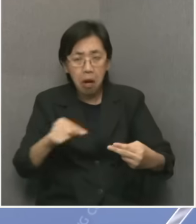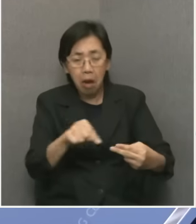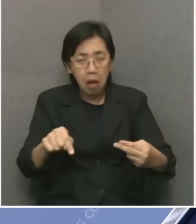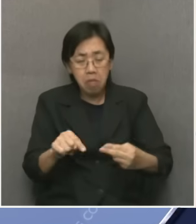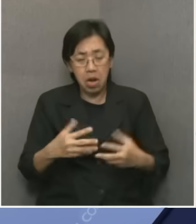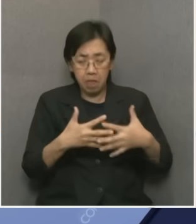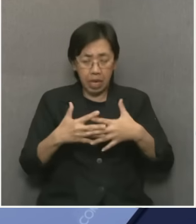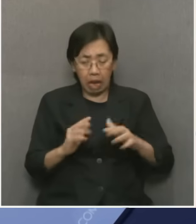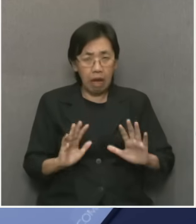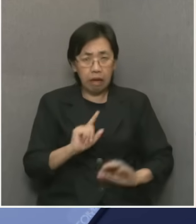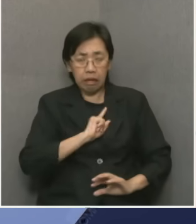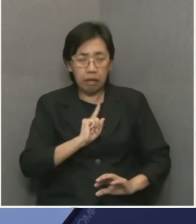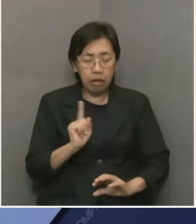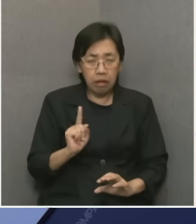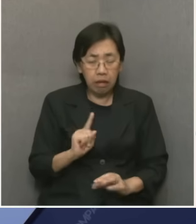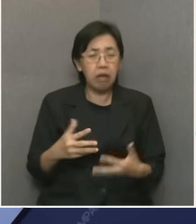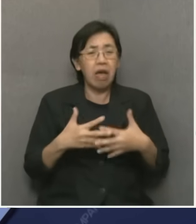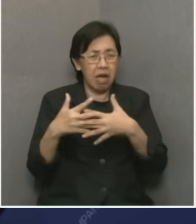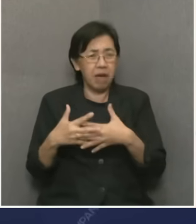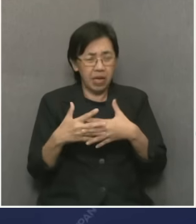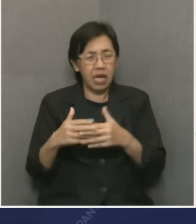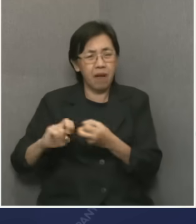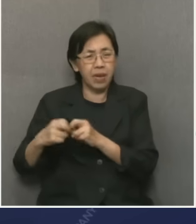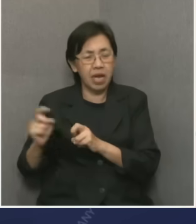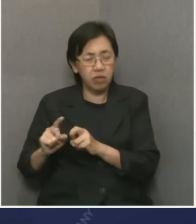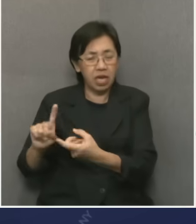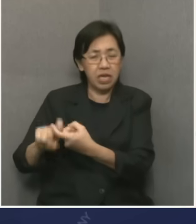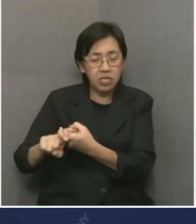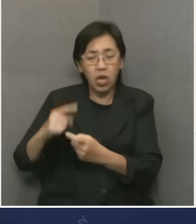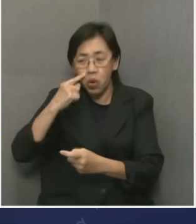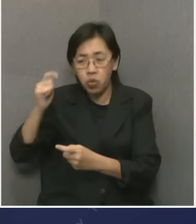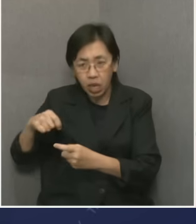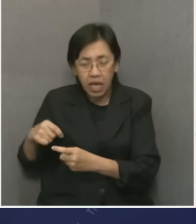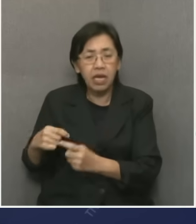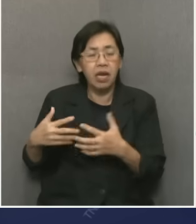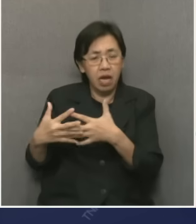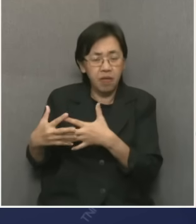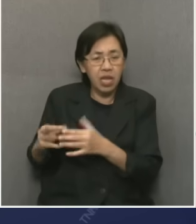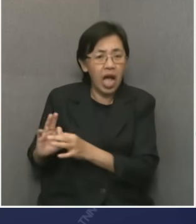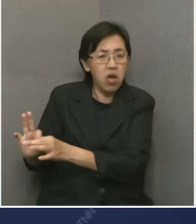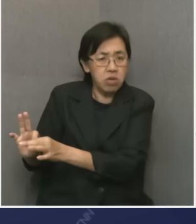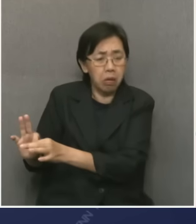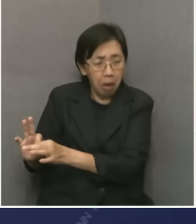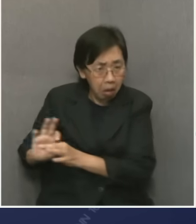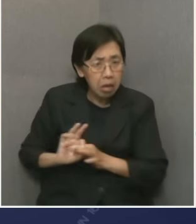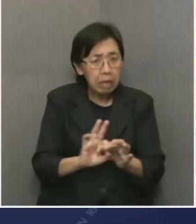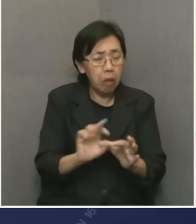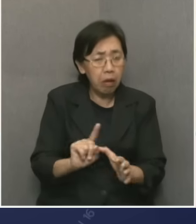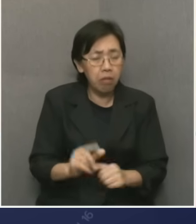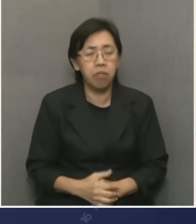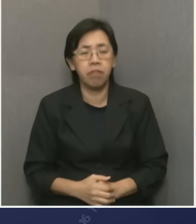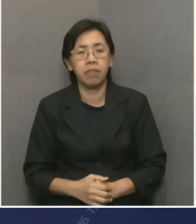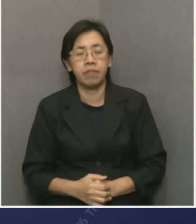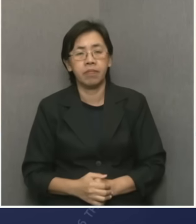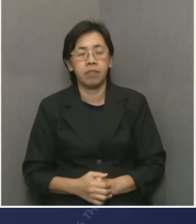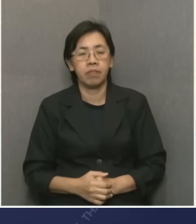องก็ยังติดพันกับเรื่องของความขัดแย้งระหว่างรัสเซียยูเครนอยู่ด้วยอะค่ะ ครับคือเราอาจ